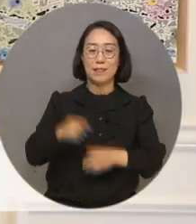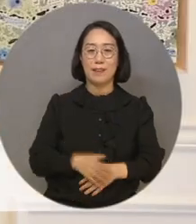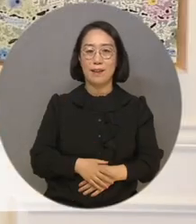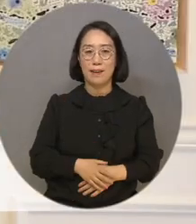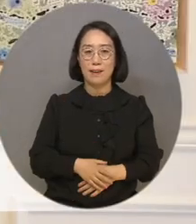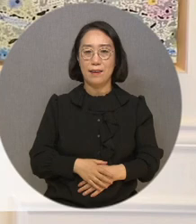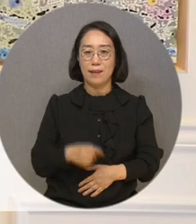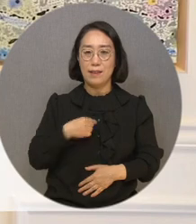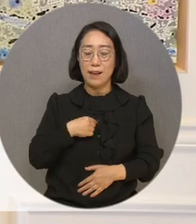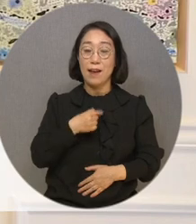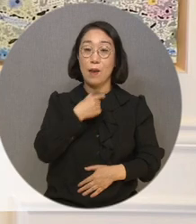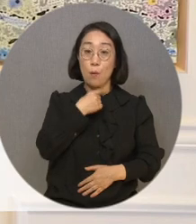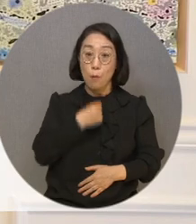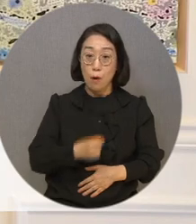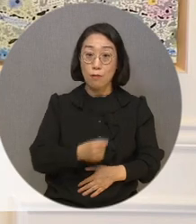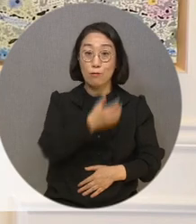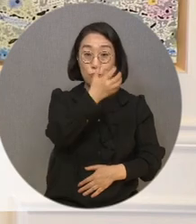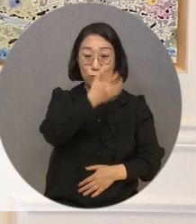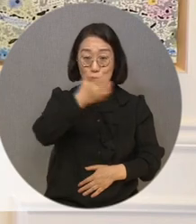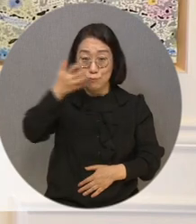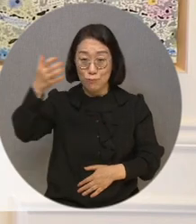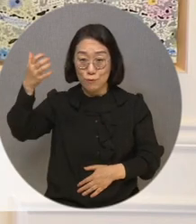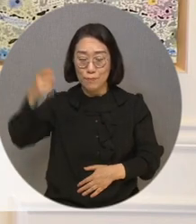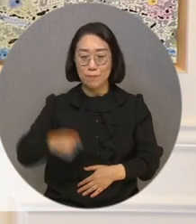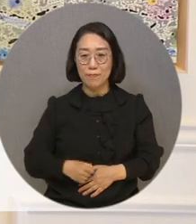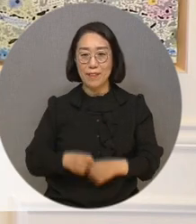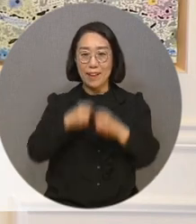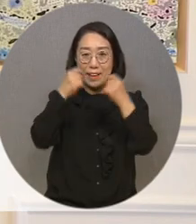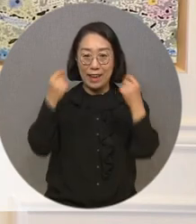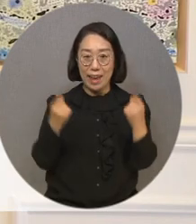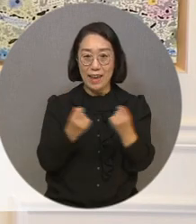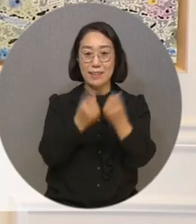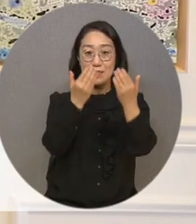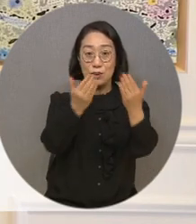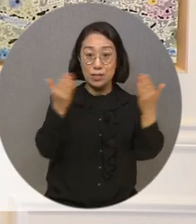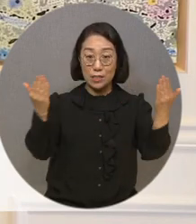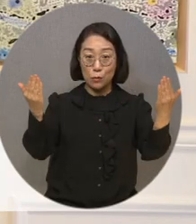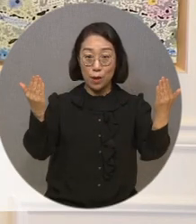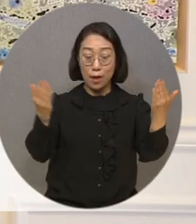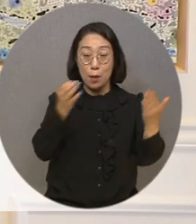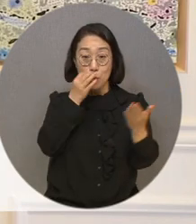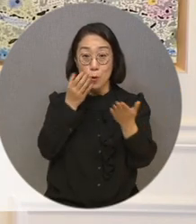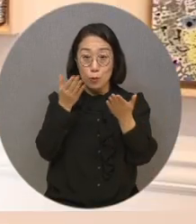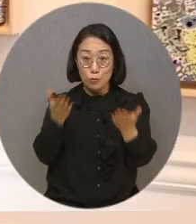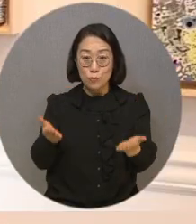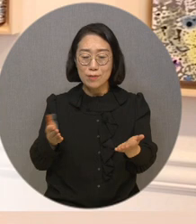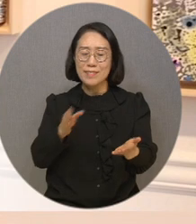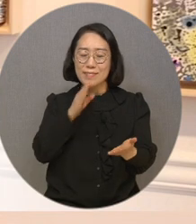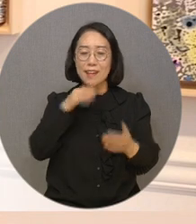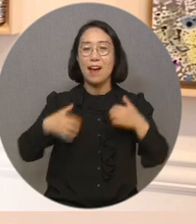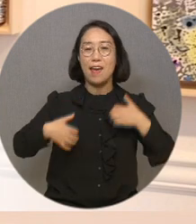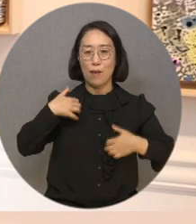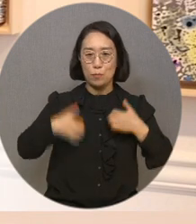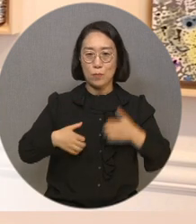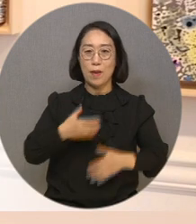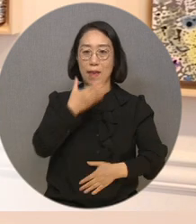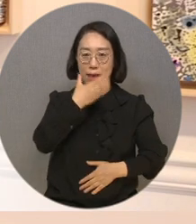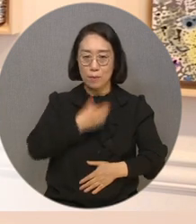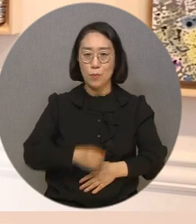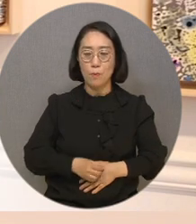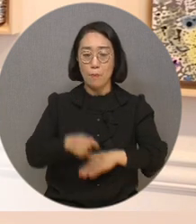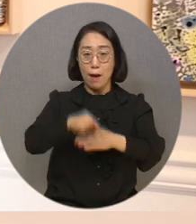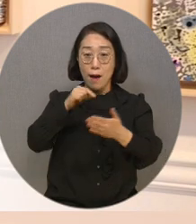저의 작은 소망이자 꿈이었던 첫 전시회를 열게 되어 정말 기쁘고 행복합니다. 가슴 속에서